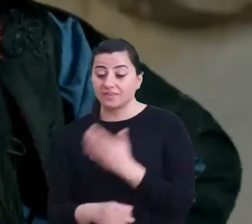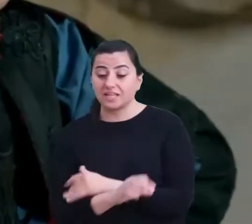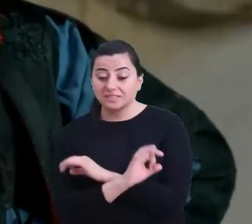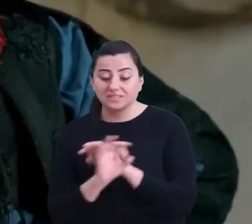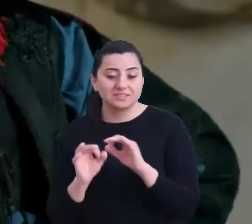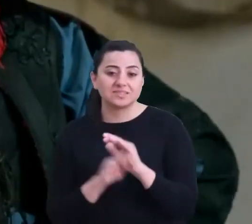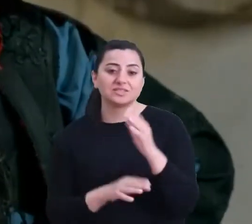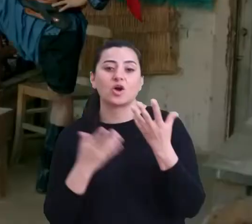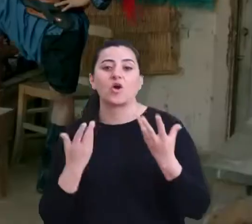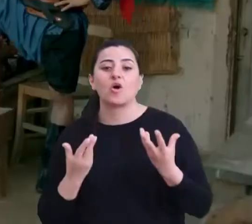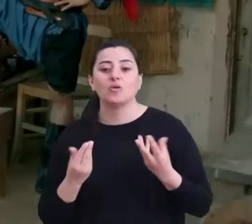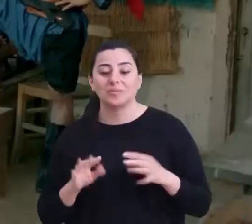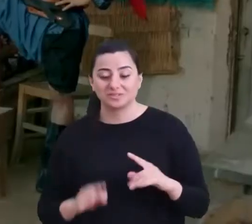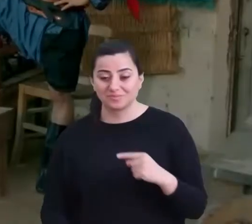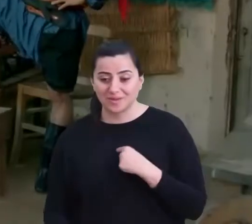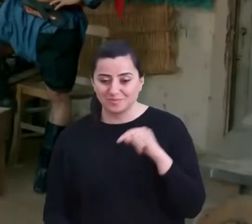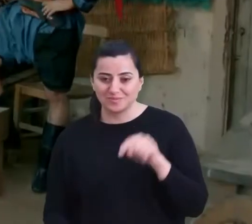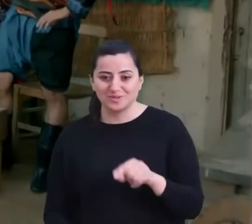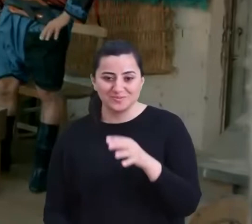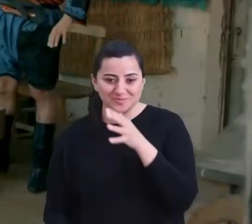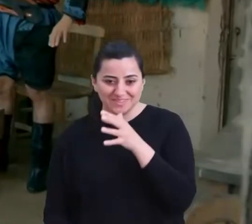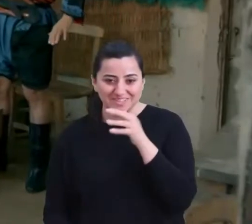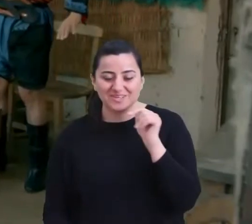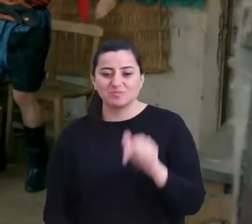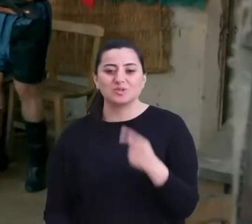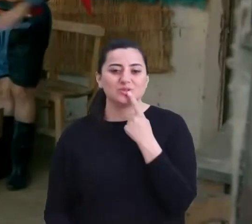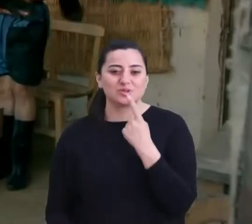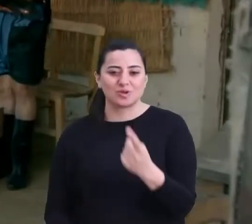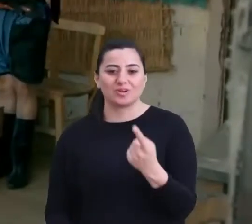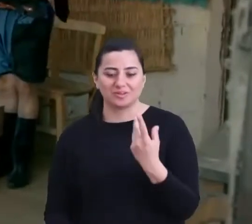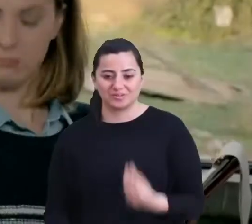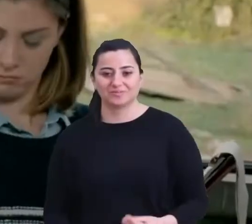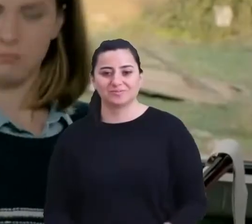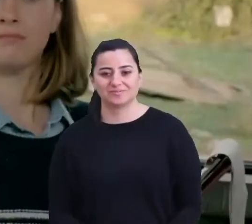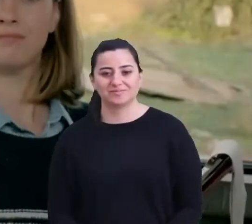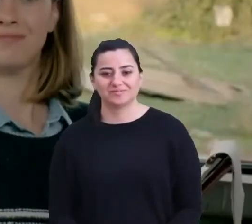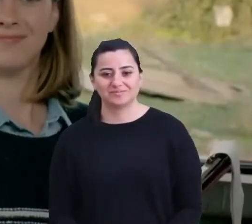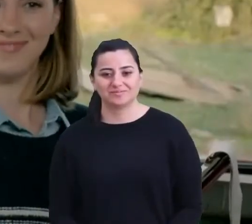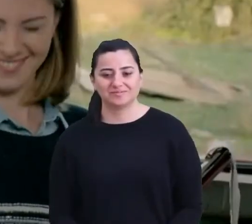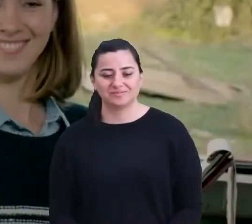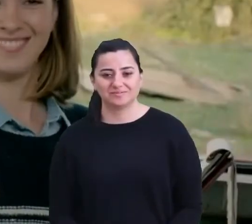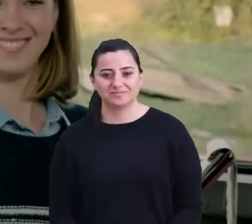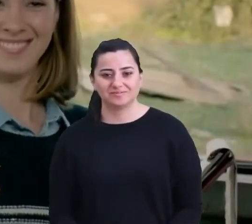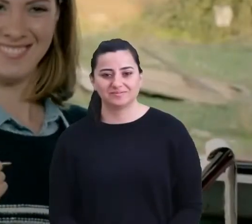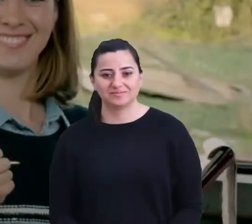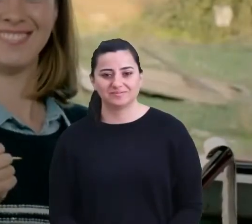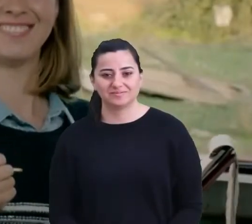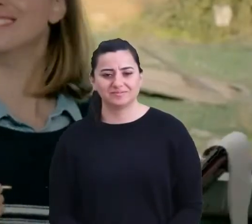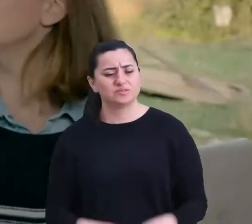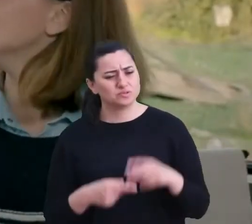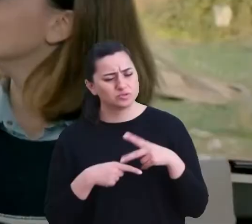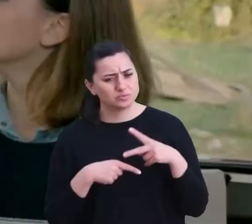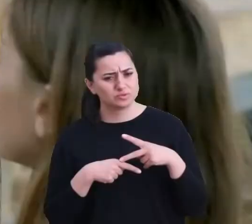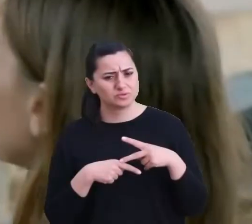vatansız yaşayamaz. Ben bunu bilir, bunu söylerim. İleriyle oynadı, hazır oldu, bitirdi Zümrüt. İşte bu diyerek